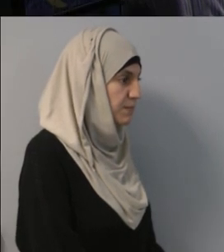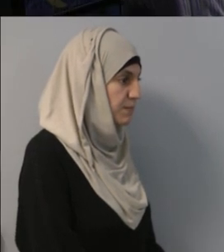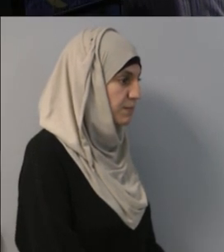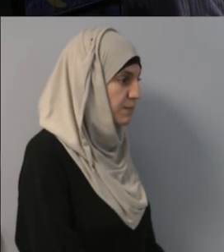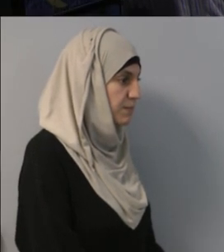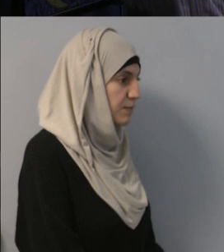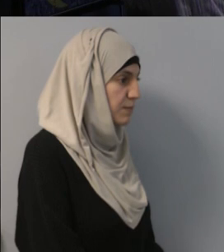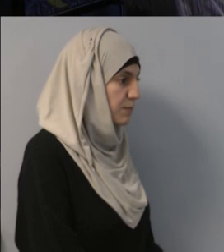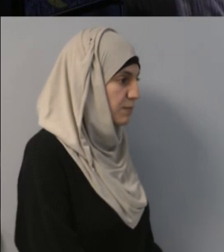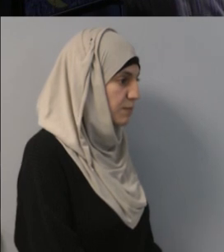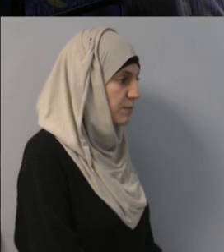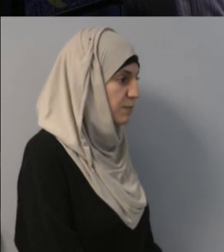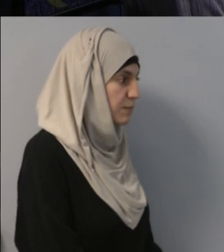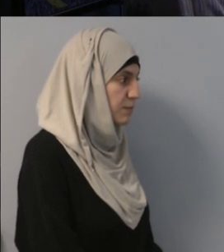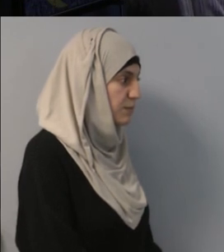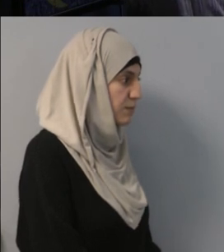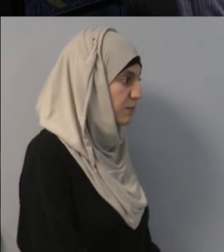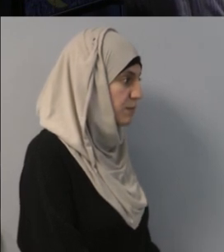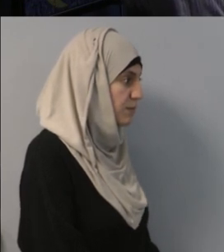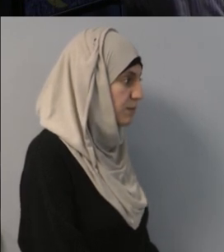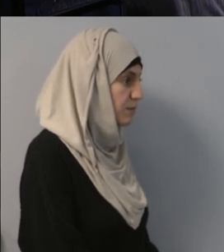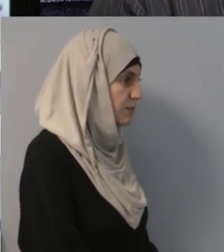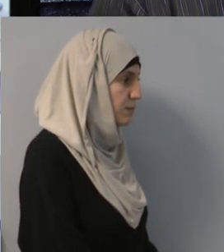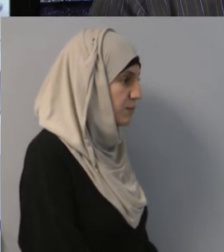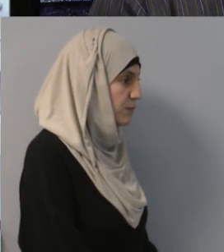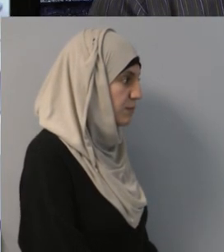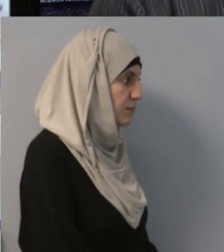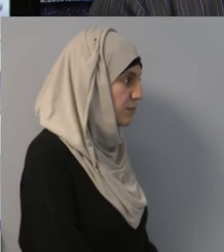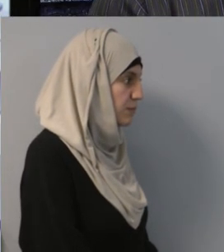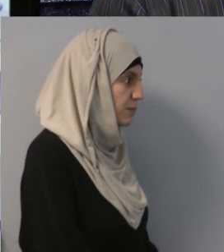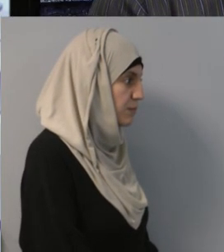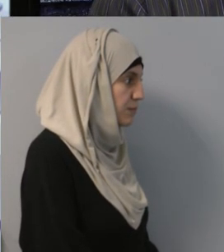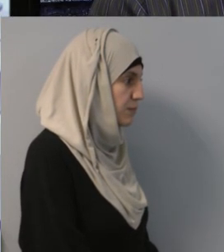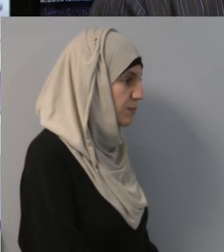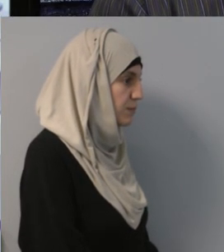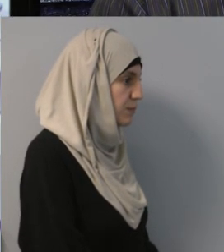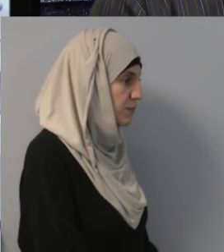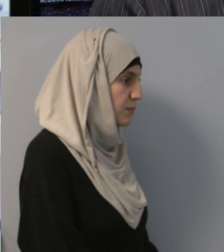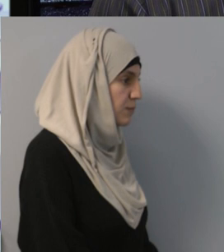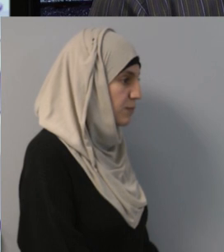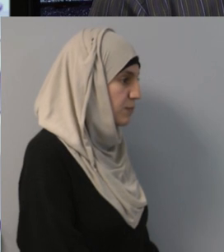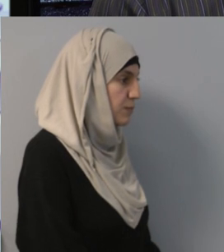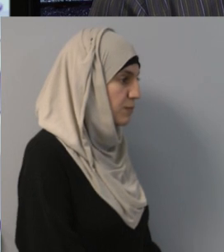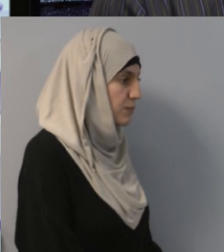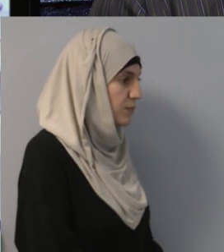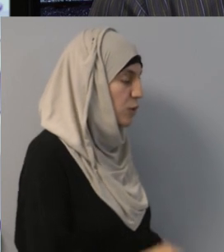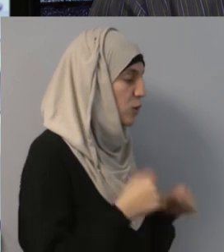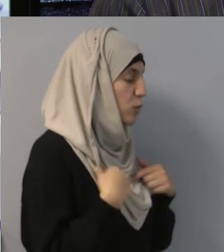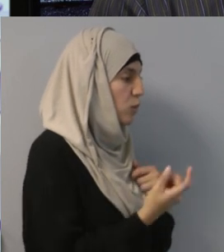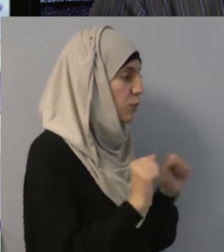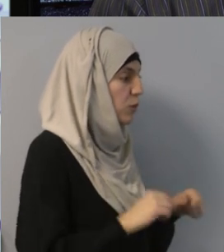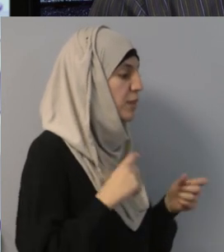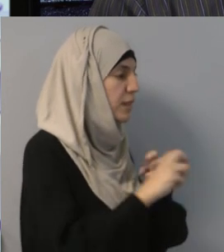partenariat? Est-ce que l'association Donne-moi un signe peut se rapprocher là de ces instances pour voir comment on travaille ensemble? Tout à fait. Nous, on peut très bien se déplacer